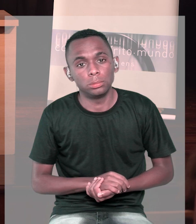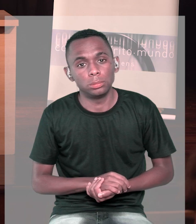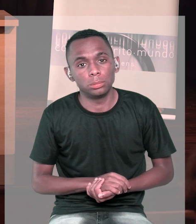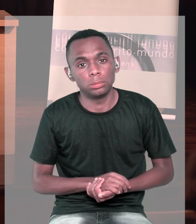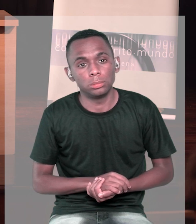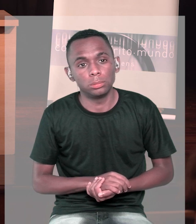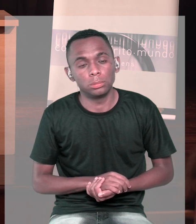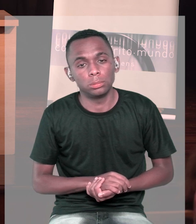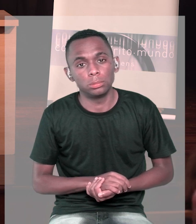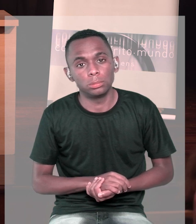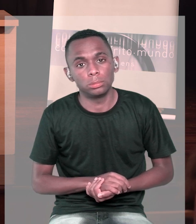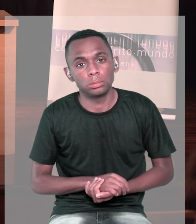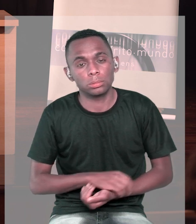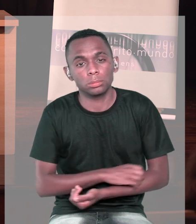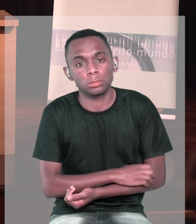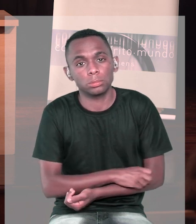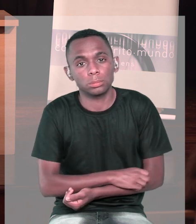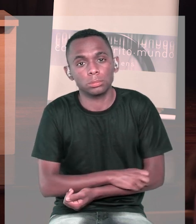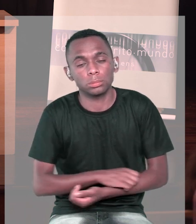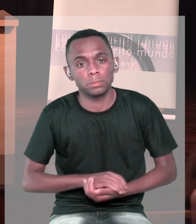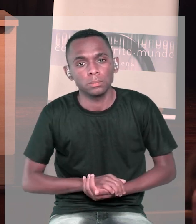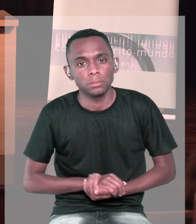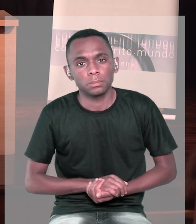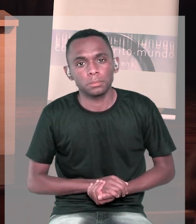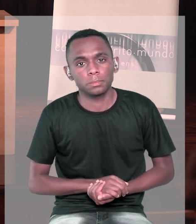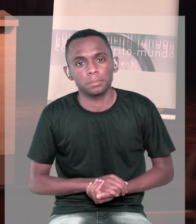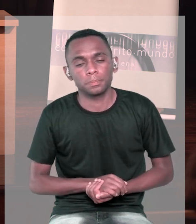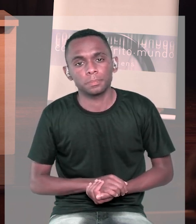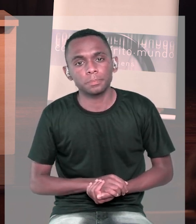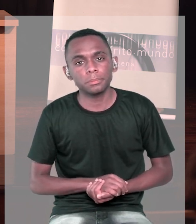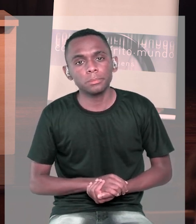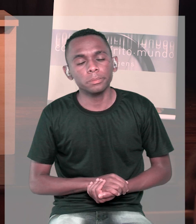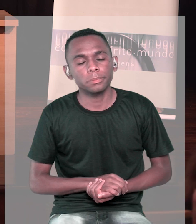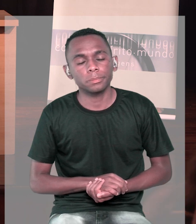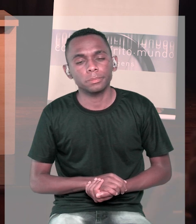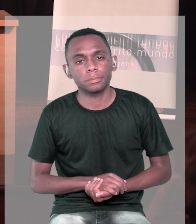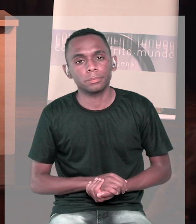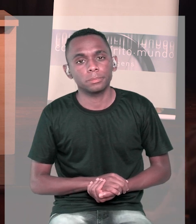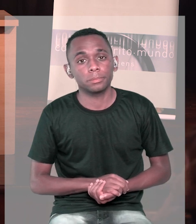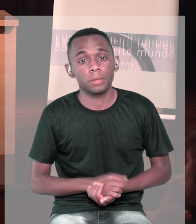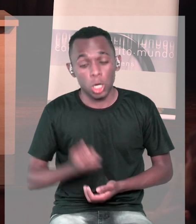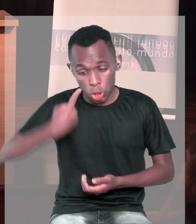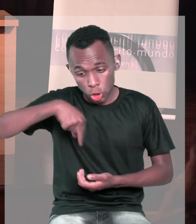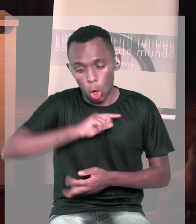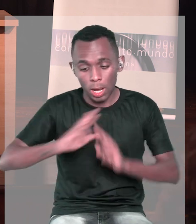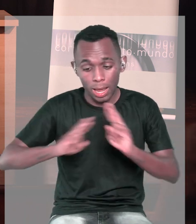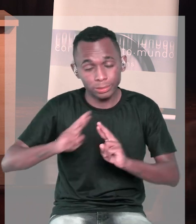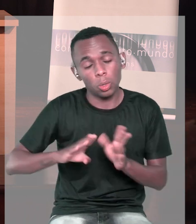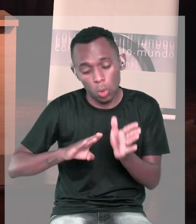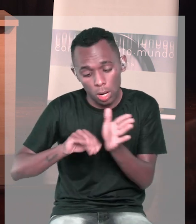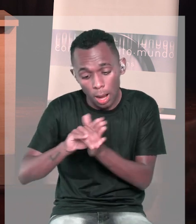bactéries et nous, c'est un rapport de coappropriation fondamentale. Entre nós e as bactérias